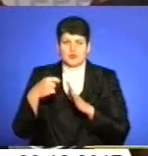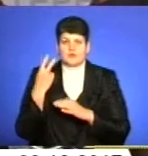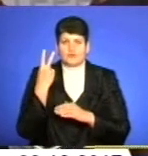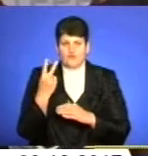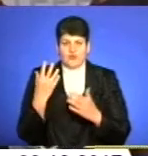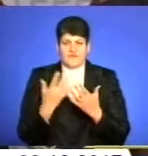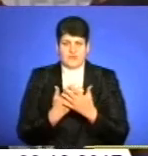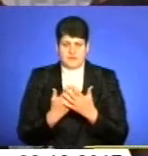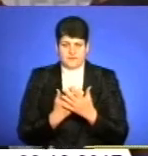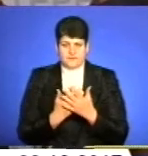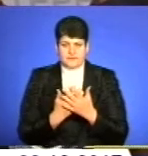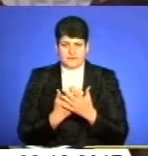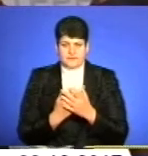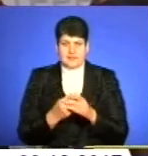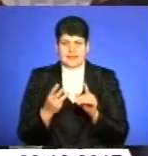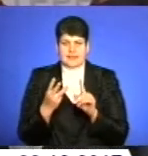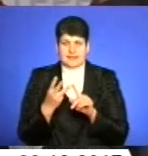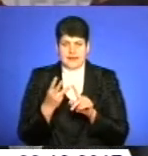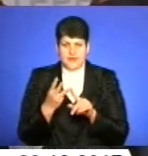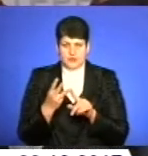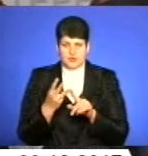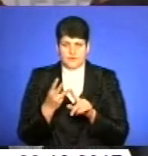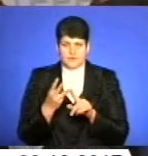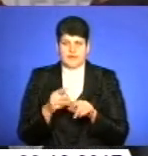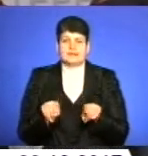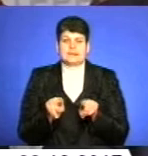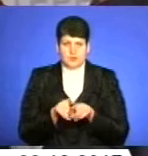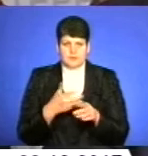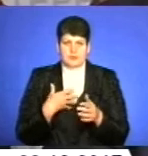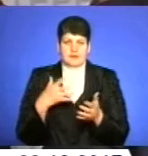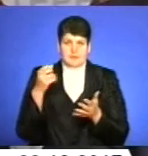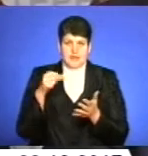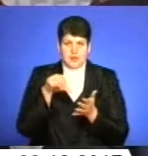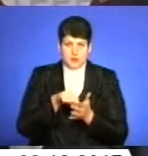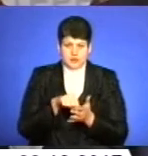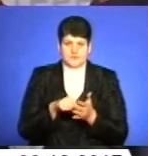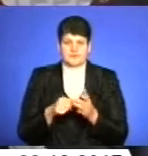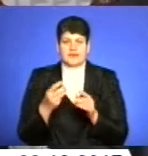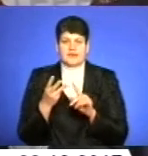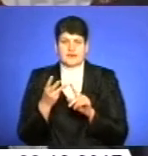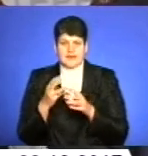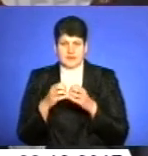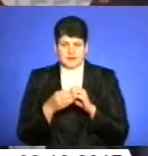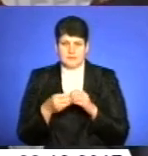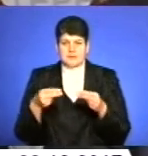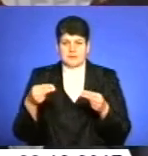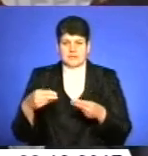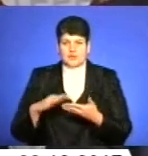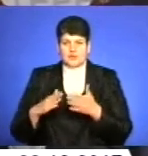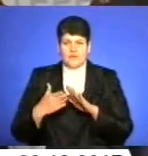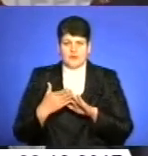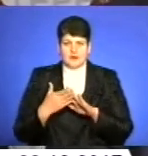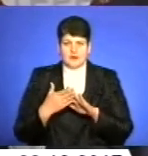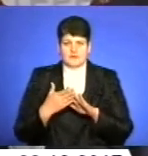2 фільмів і третього, де ми також приймали участь. Результат третій – підписані договори з